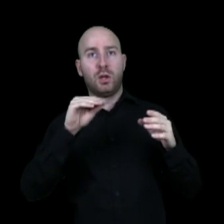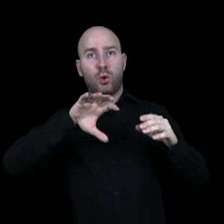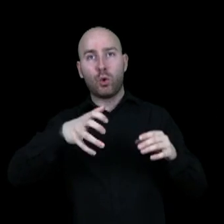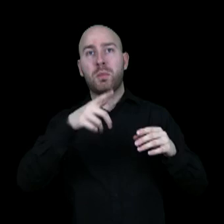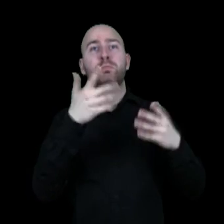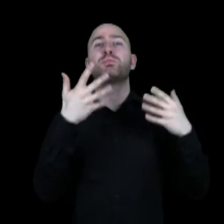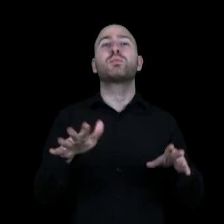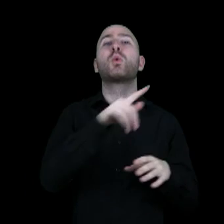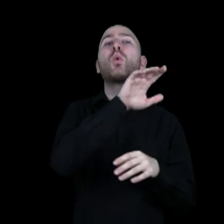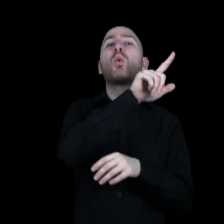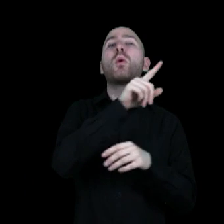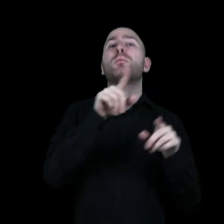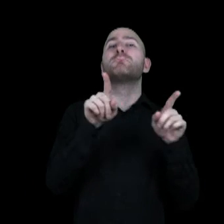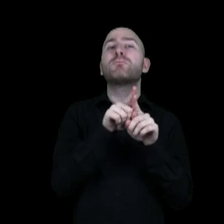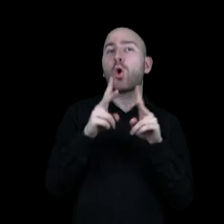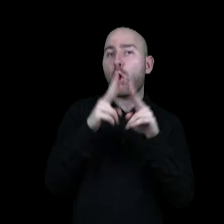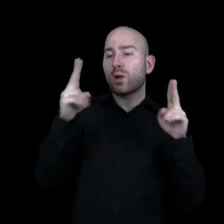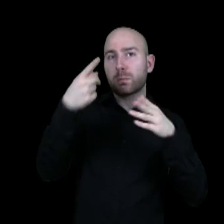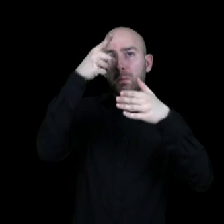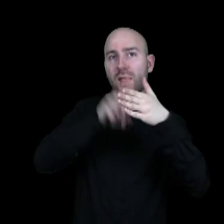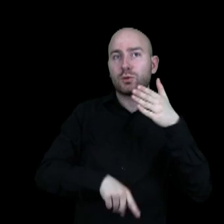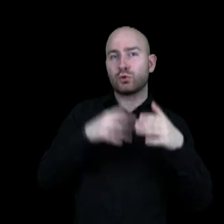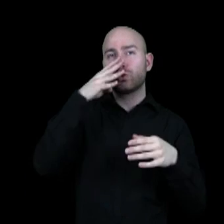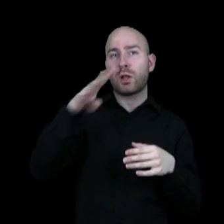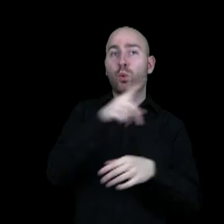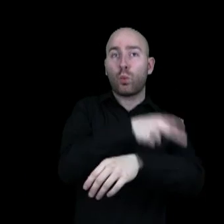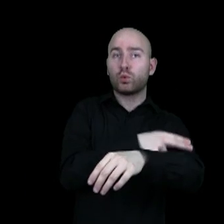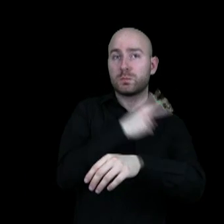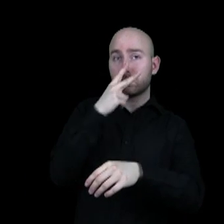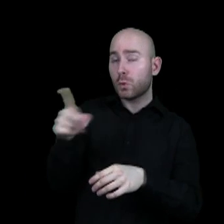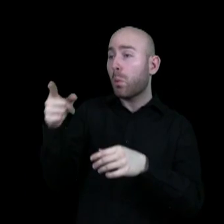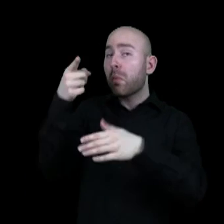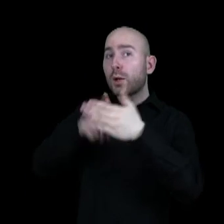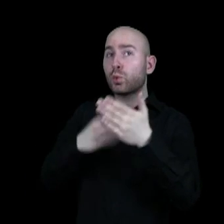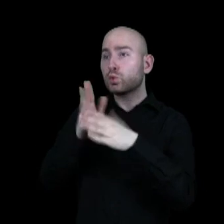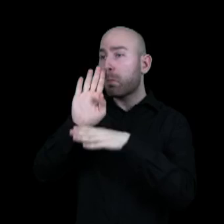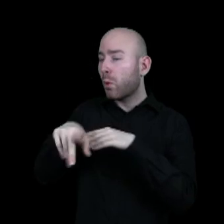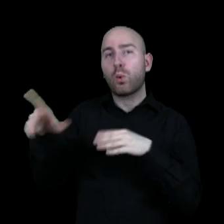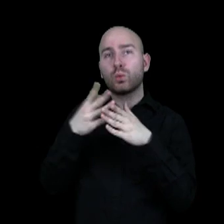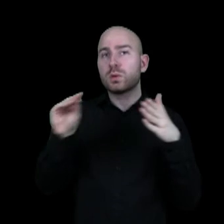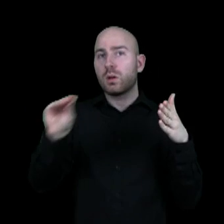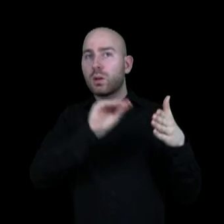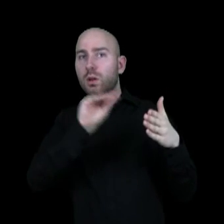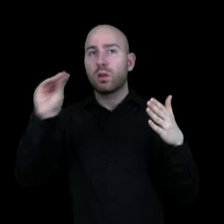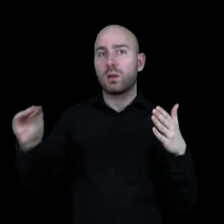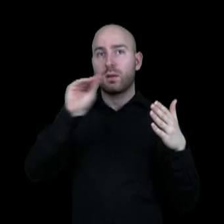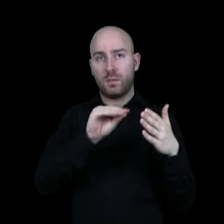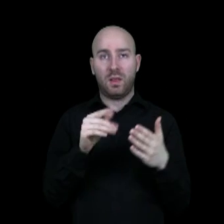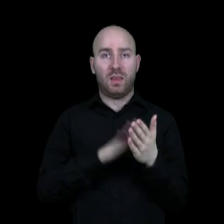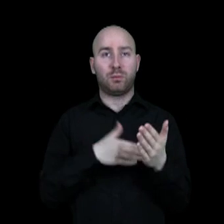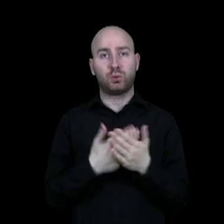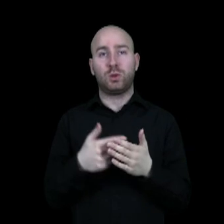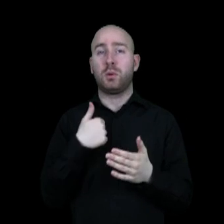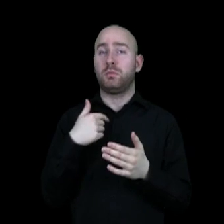szukania pracy przez ostatni miesiąc Powiedzmy że w naszej piwnicy koczuje szwagier by uznać jego za bezrobotnego ale urząd